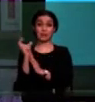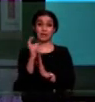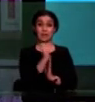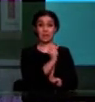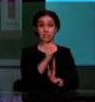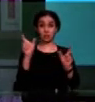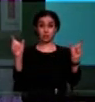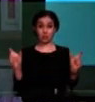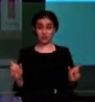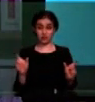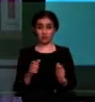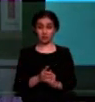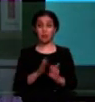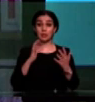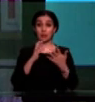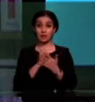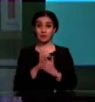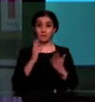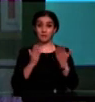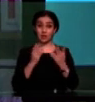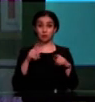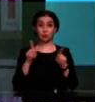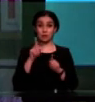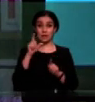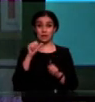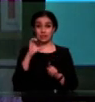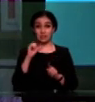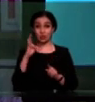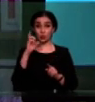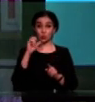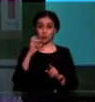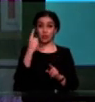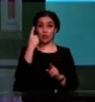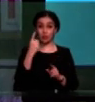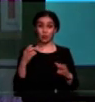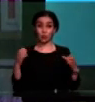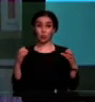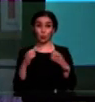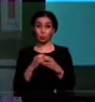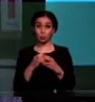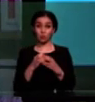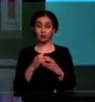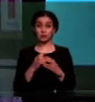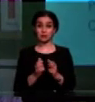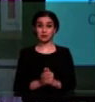человек. Найдите вероятность того, что Хасан и Хусан окажутся в одной группе.